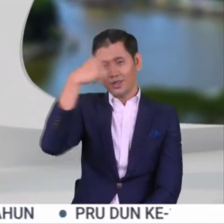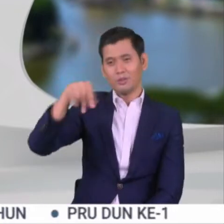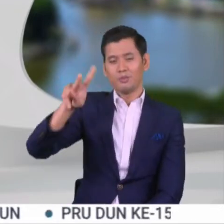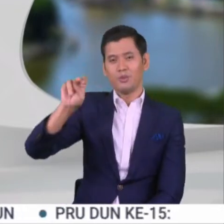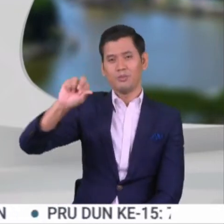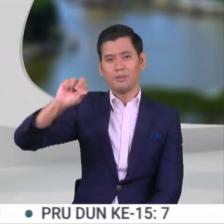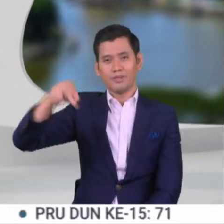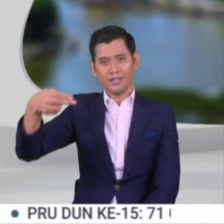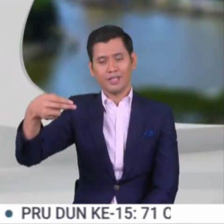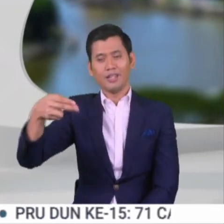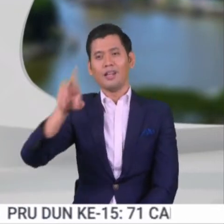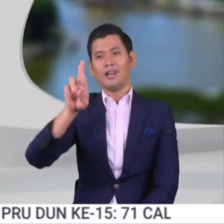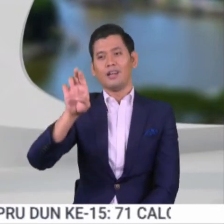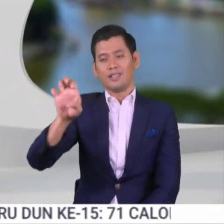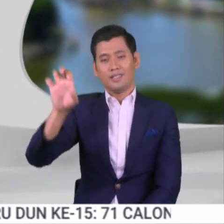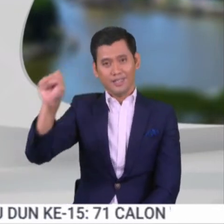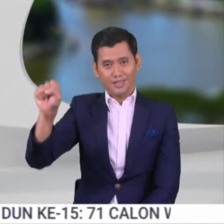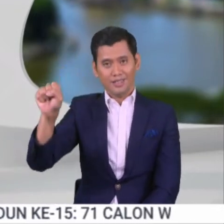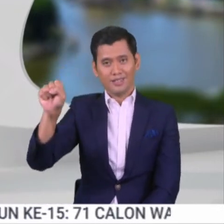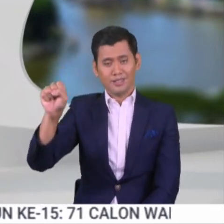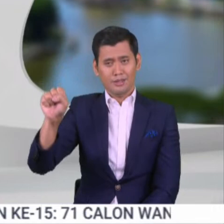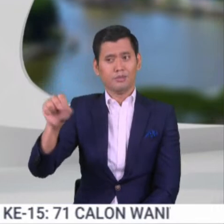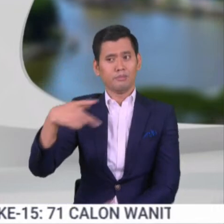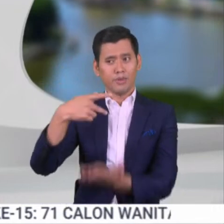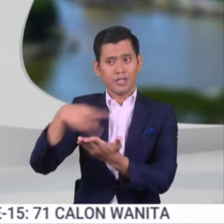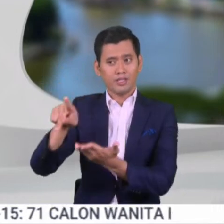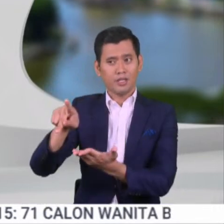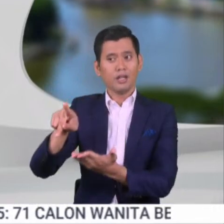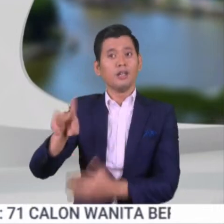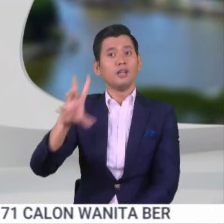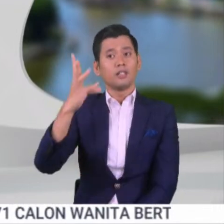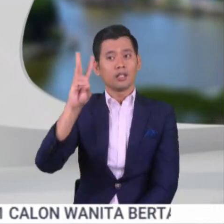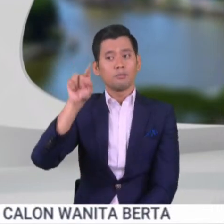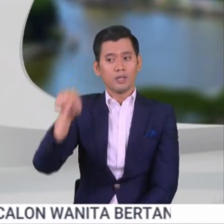berkata RES di Baram Hilir itu menelan belanja sebanyak